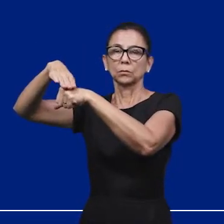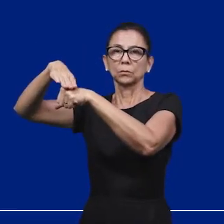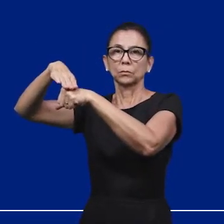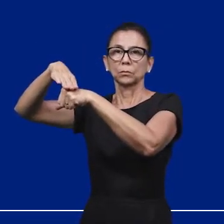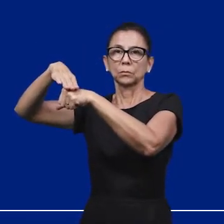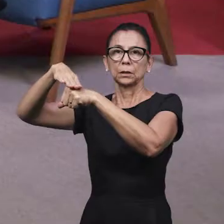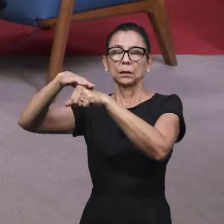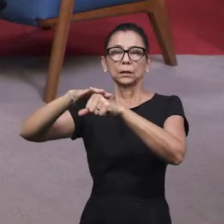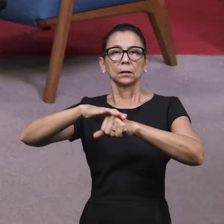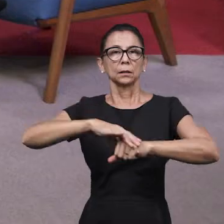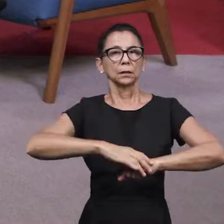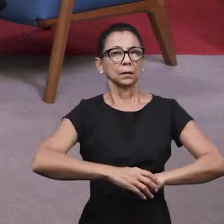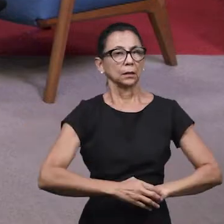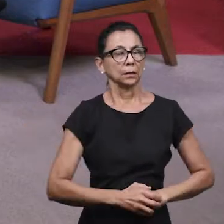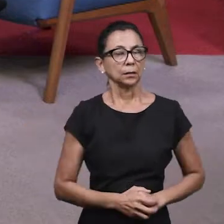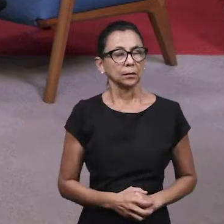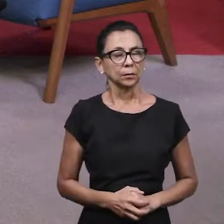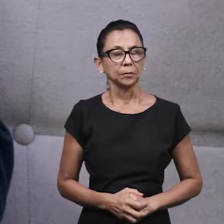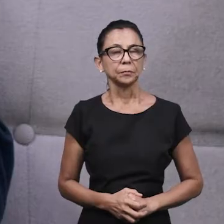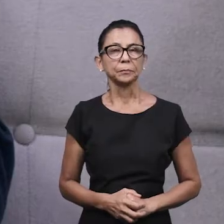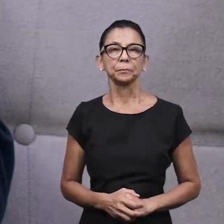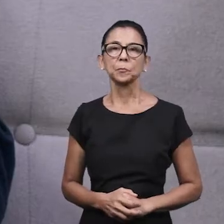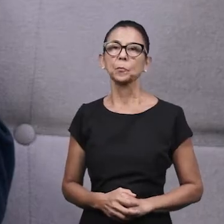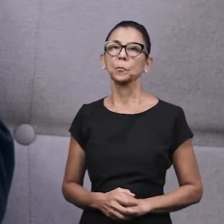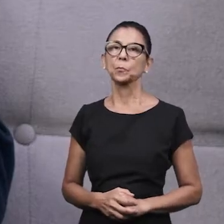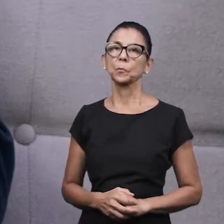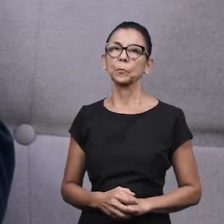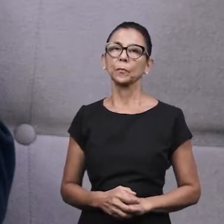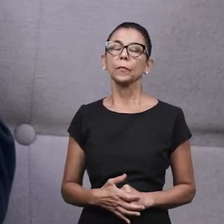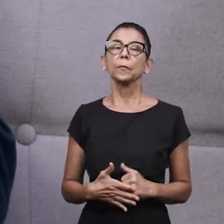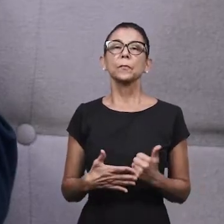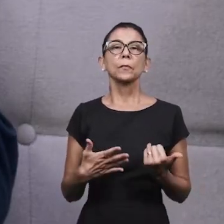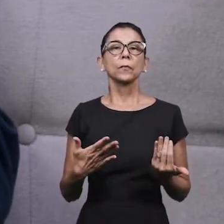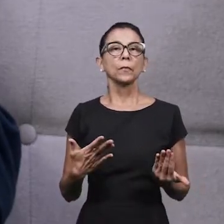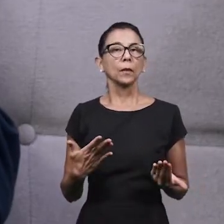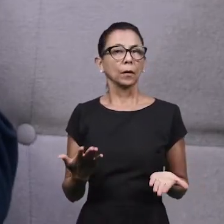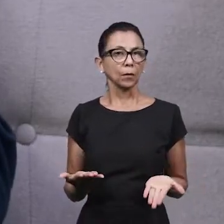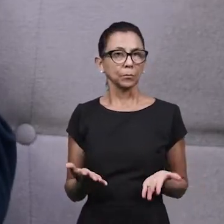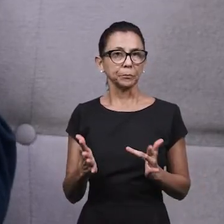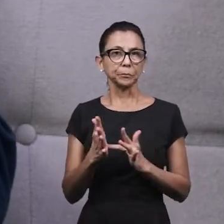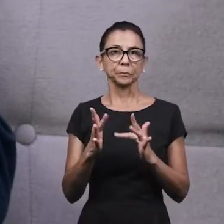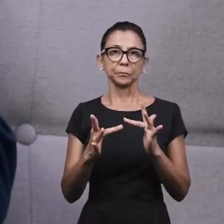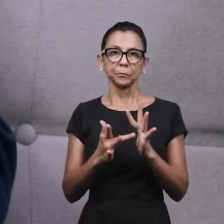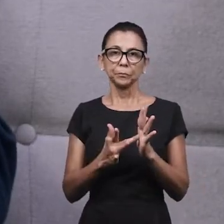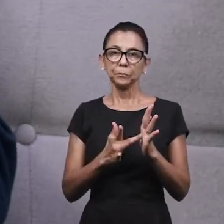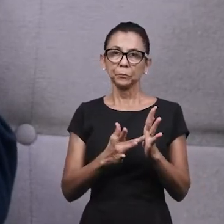se manifeste. Donc, observez, euh,